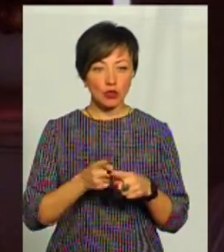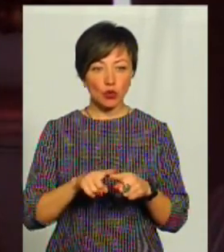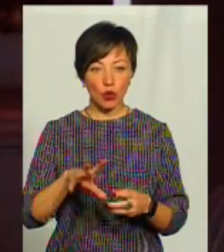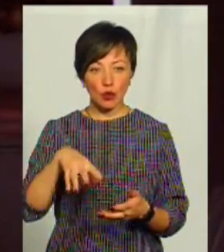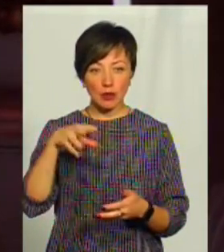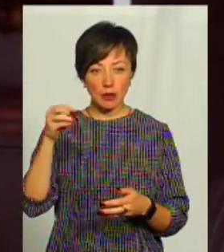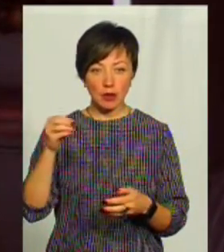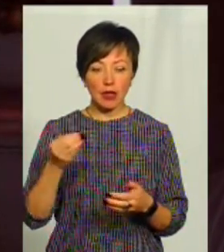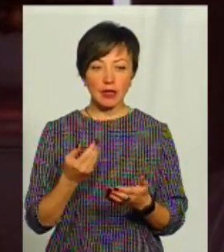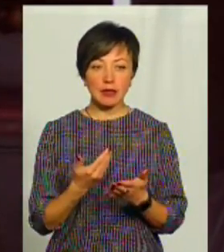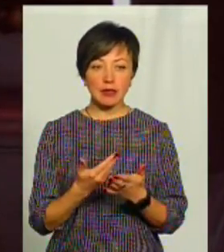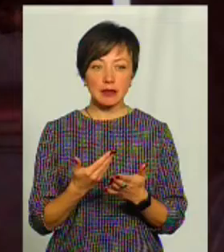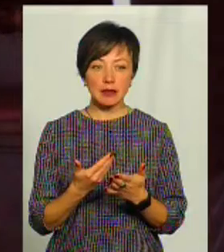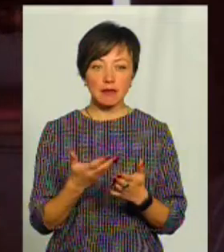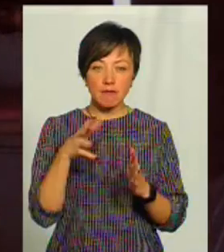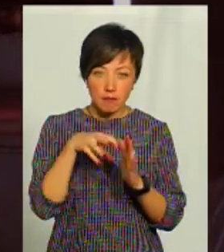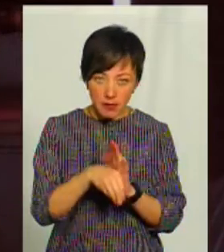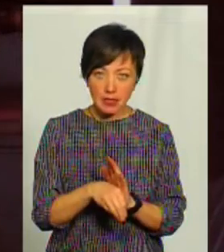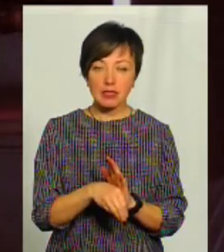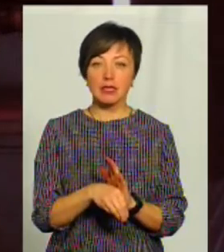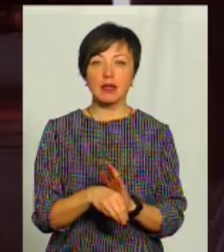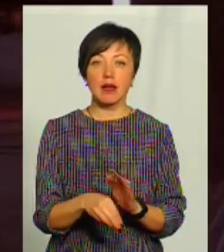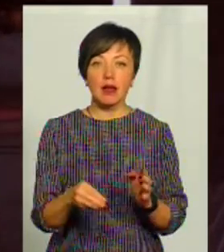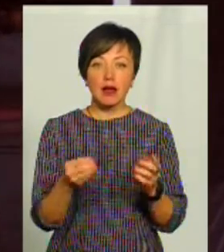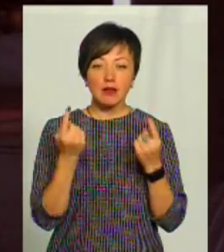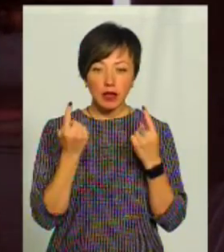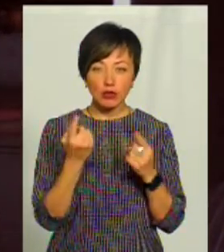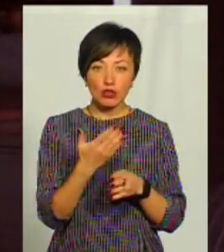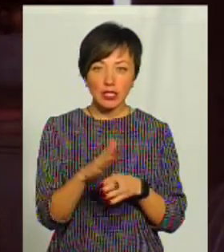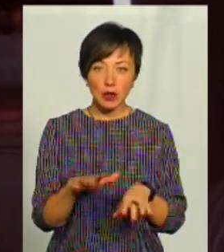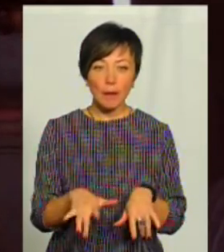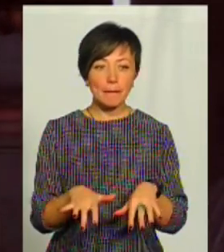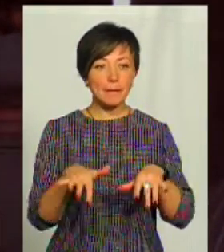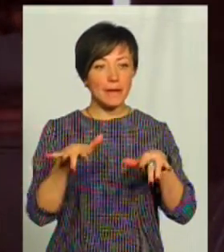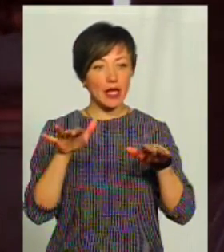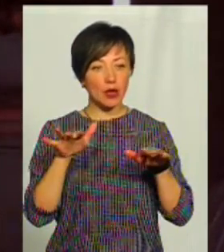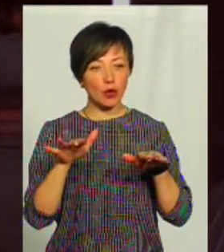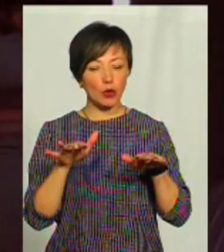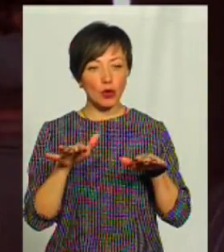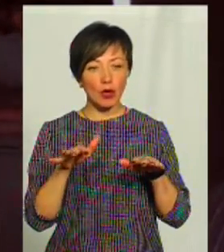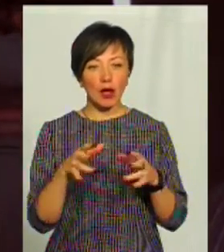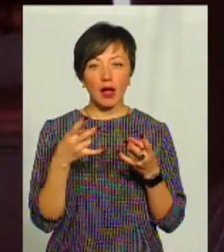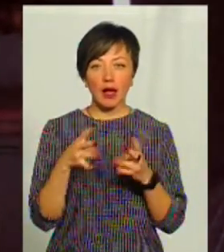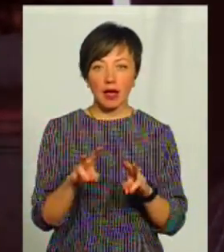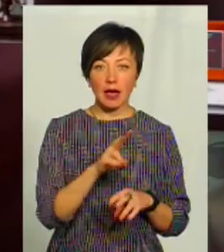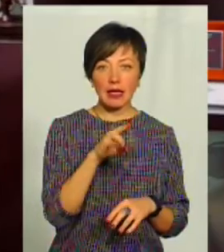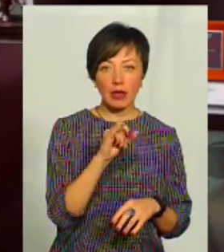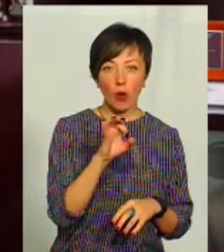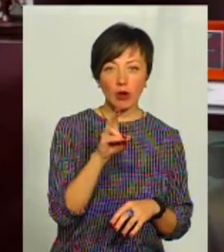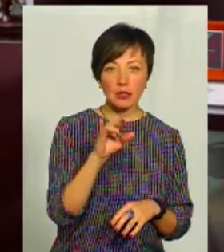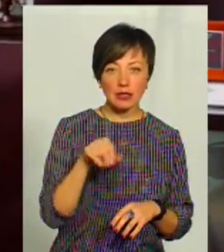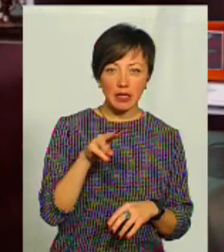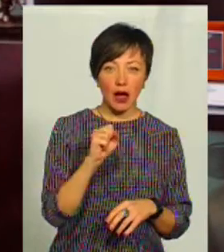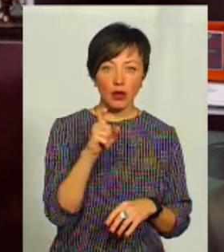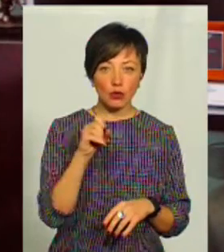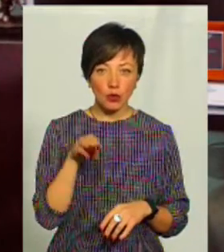або залишок диму містить в собі значну частину пилу, діоксидів азоту, крім